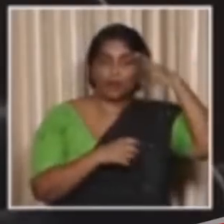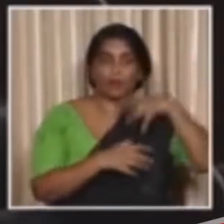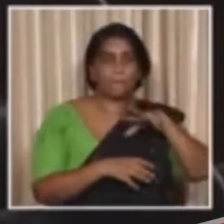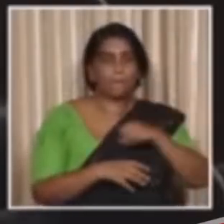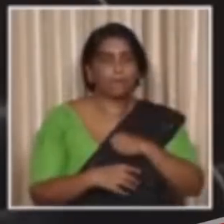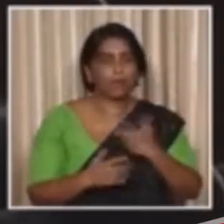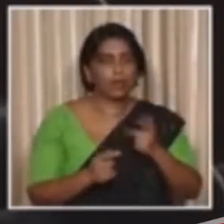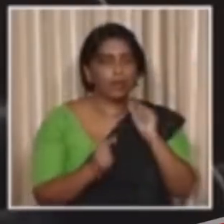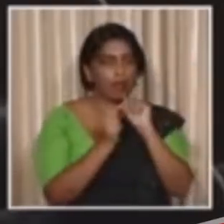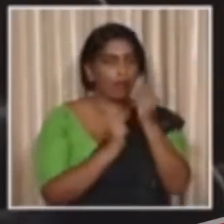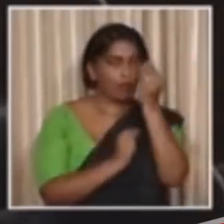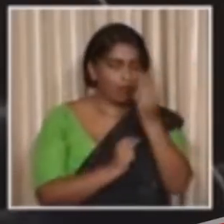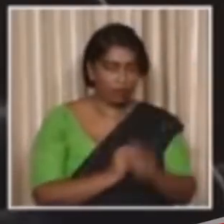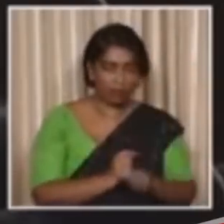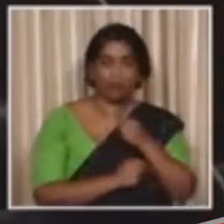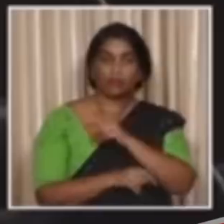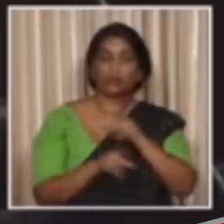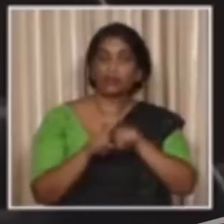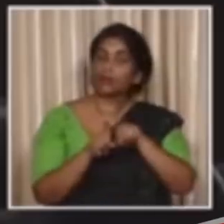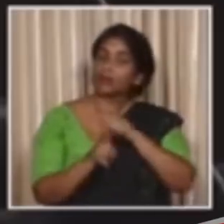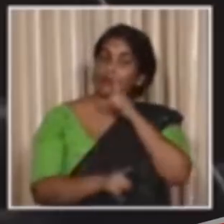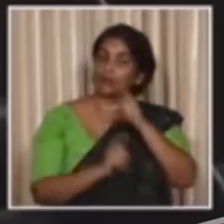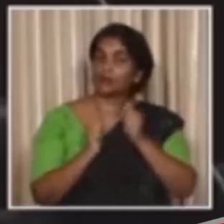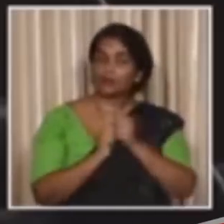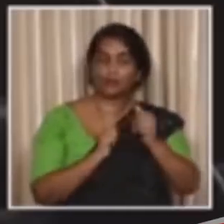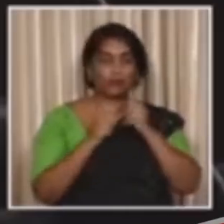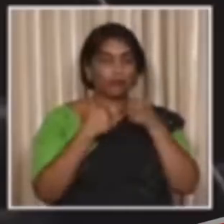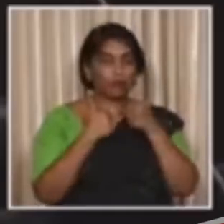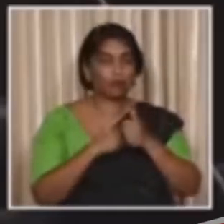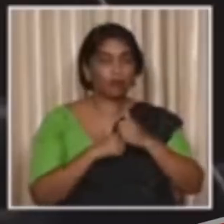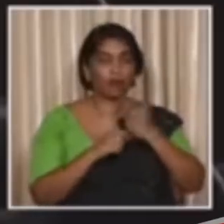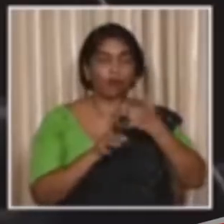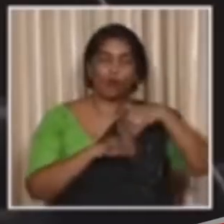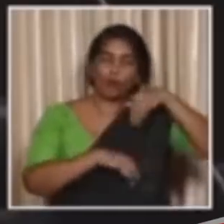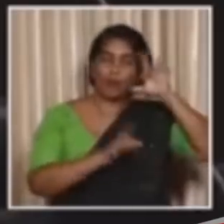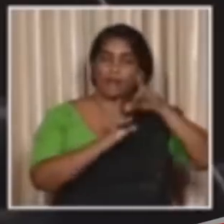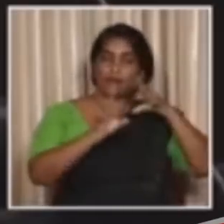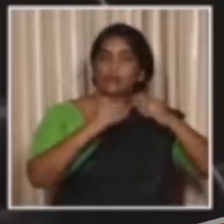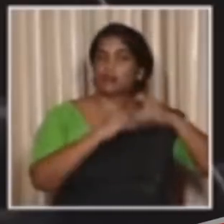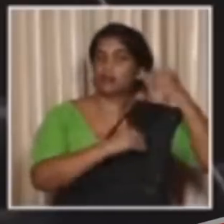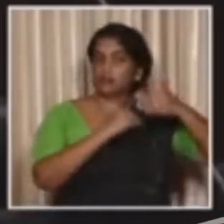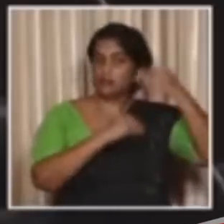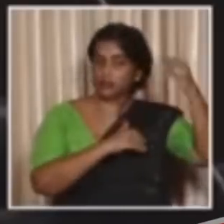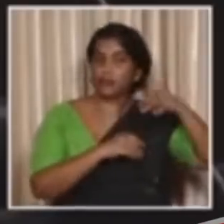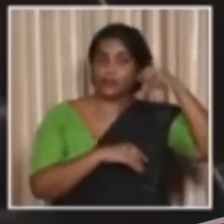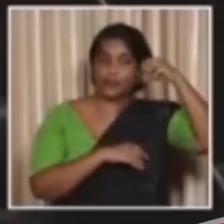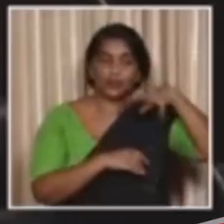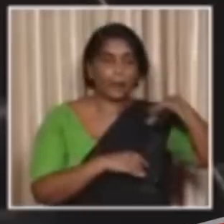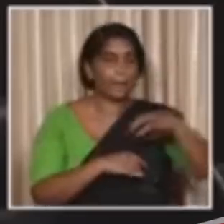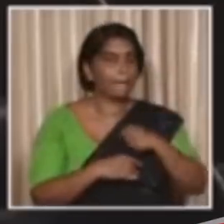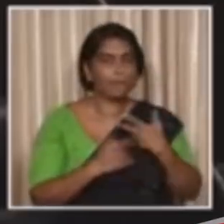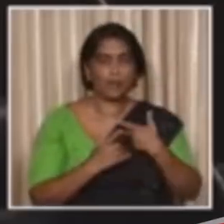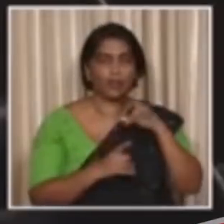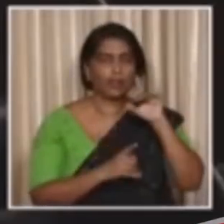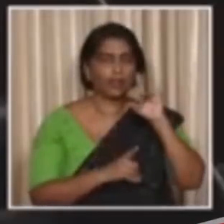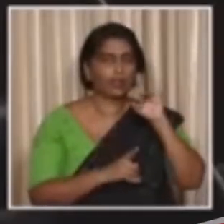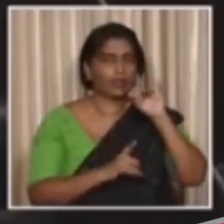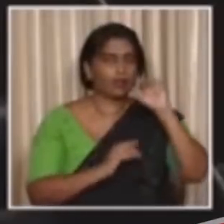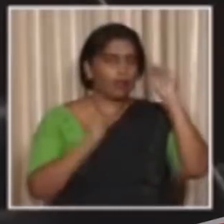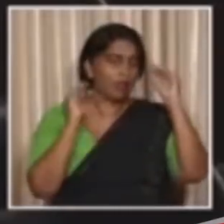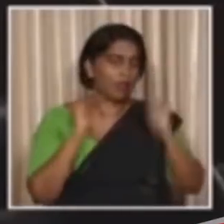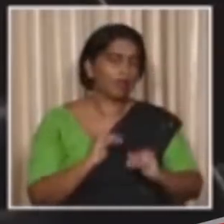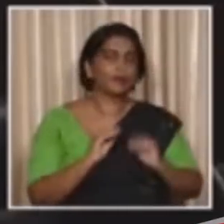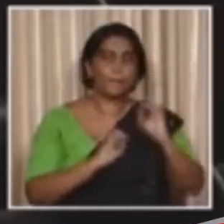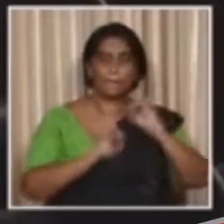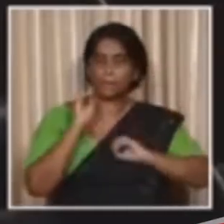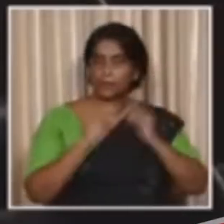කරන් ඉටිපන්දමට යවලා තමුන්වහන්සේලා මේ කරගෙන යන ක්‍රියාවලියෙන් ගල් යුගයට මේ රට යන්නේ විදුලිය පරිභෝජනය කරන 100% බොහොම අතලොස්සම්මක